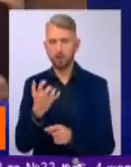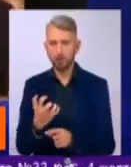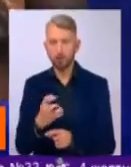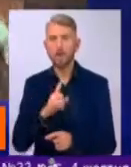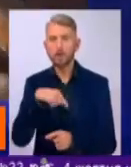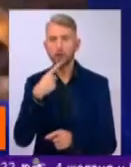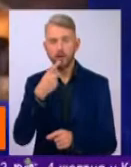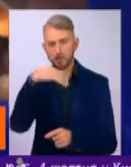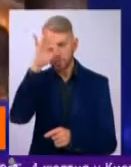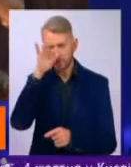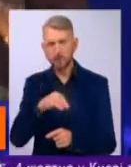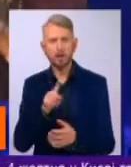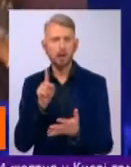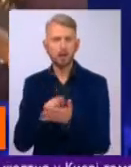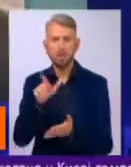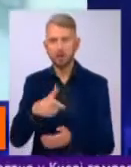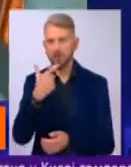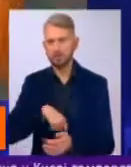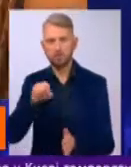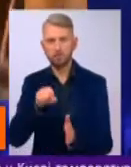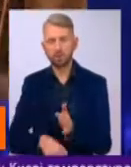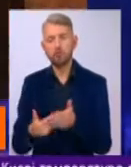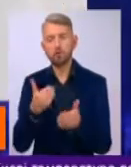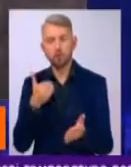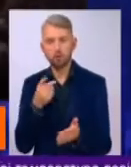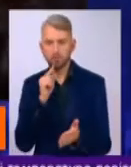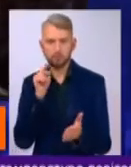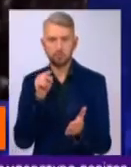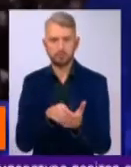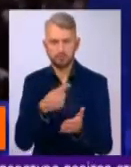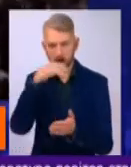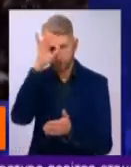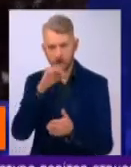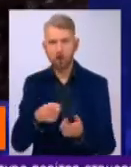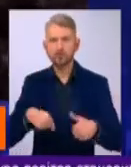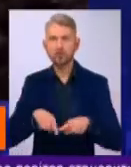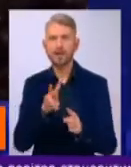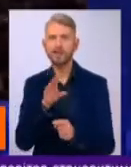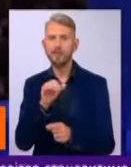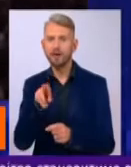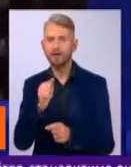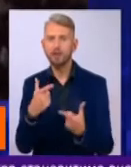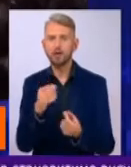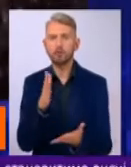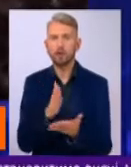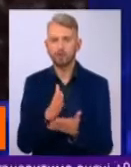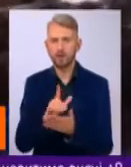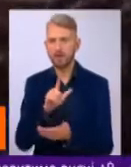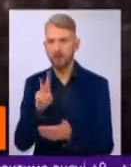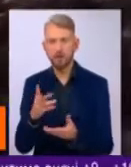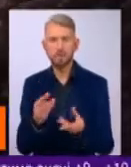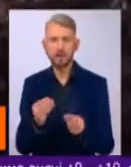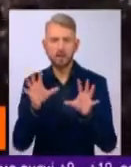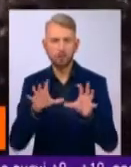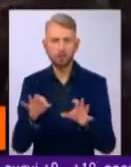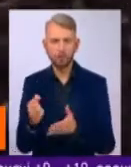словами поліцейських, нападник вкоротив собі віку до прибуття правоохоронців. У штаті Невада, де розташований Лас-Вегас, доволі м'який закон про